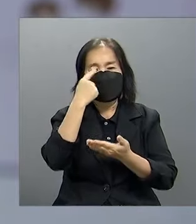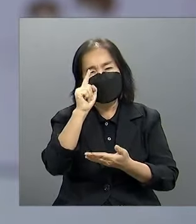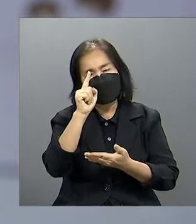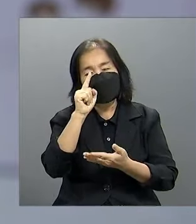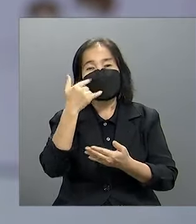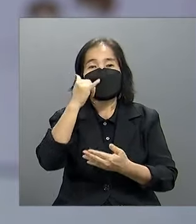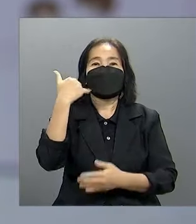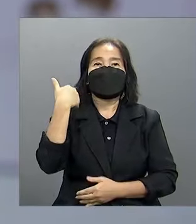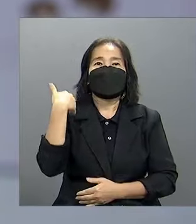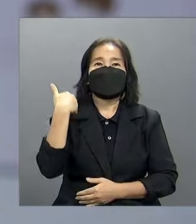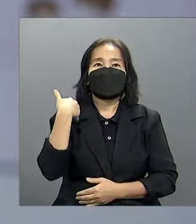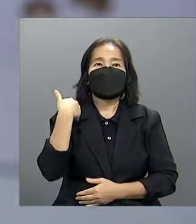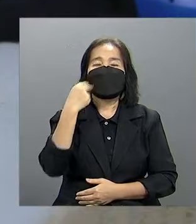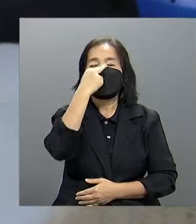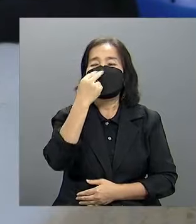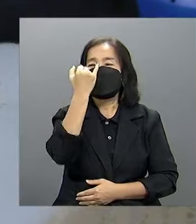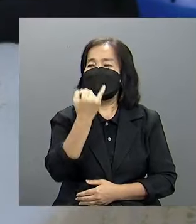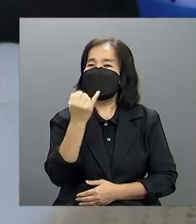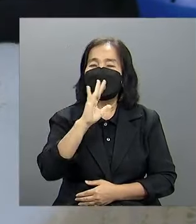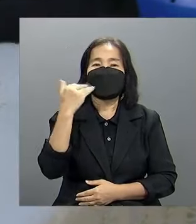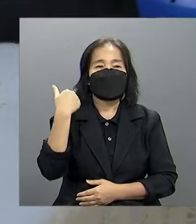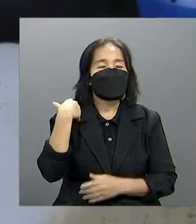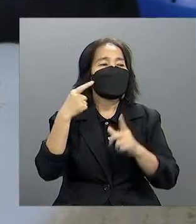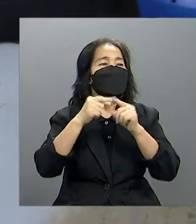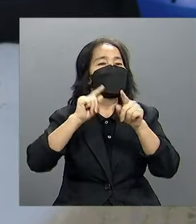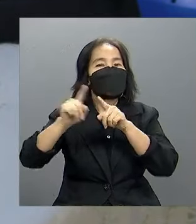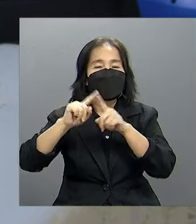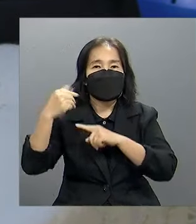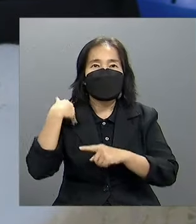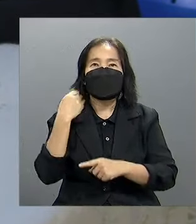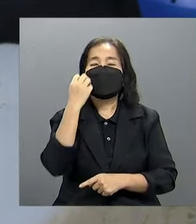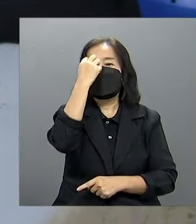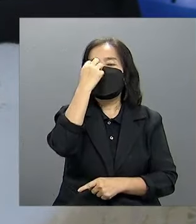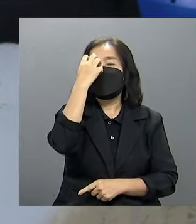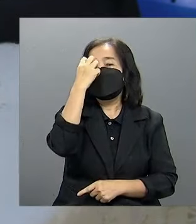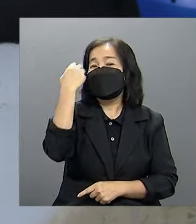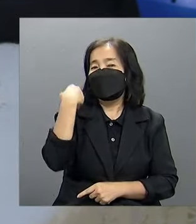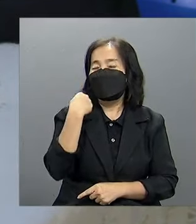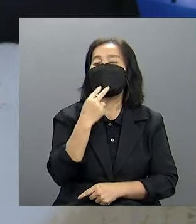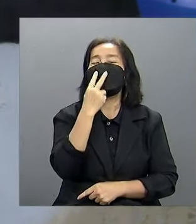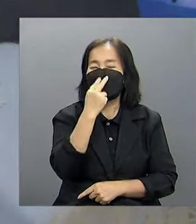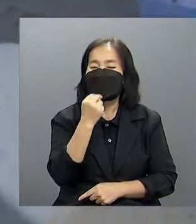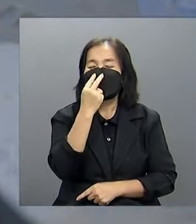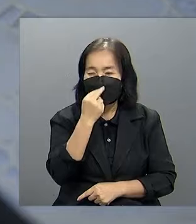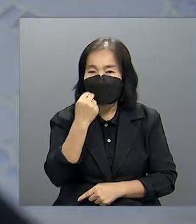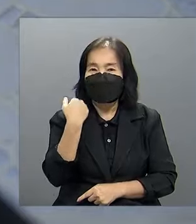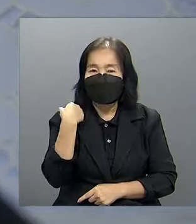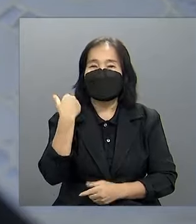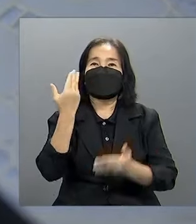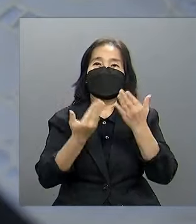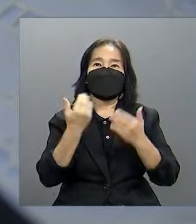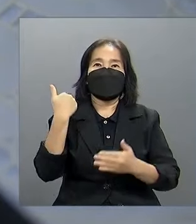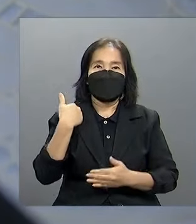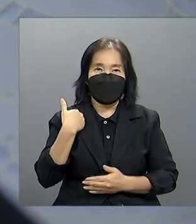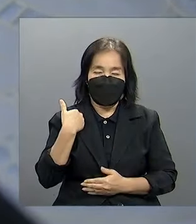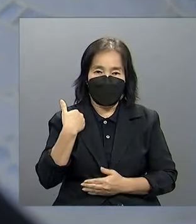ากภูมิแพ้ก็ได้อาจจะเป็นจากอย่างอื่นก็ได้อย่างเช่นบางคนคัดจมูกใช่ไหมคะ ค่ะ ปรากฏตรวจร่างกายเนี่ยอาจจะเจอว่ามีสันจมูกคด